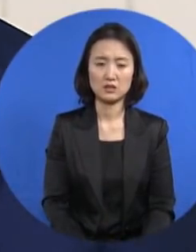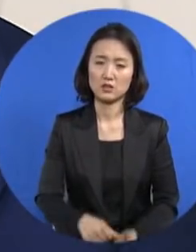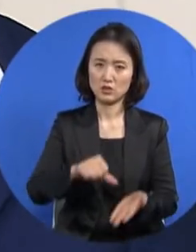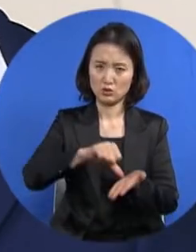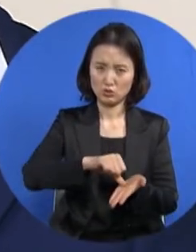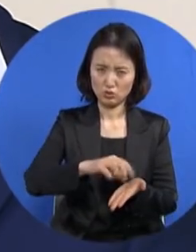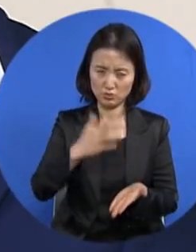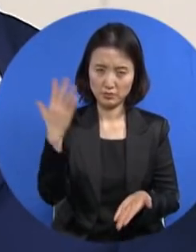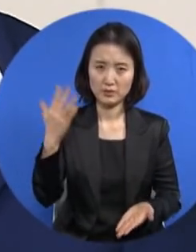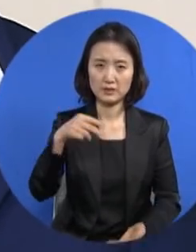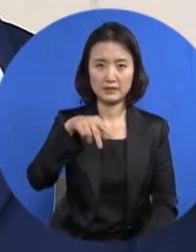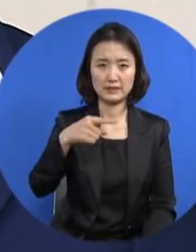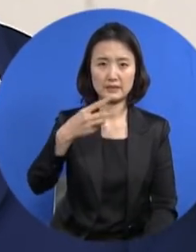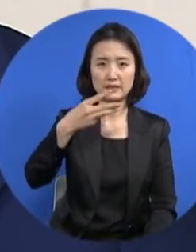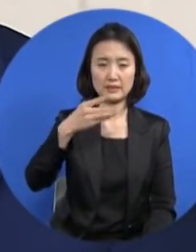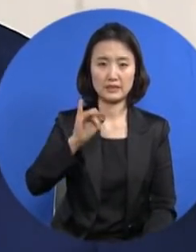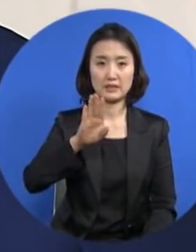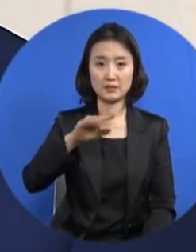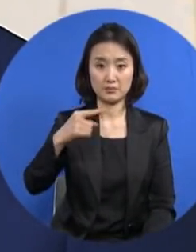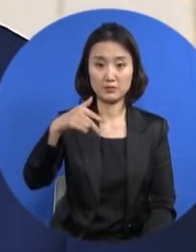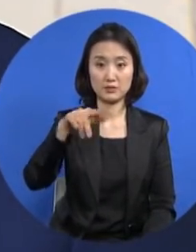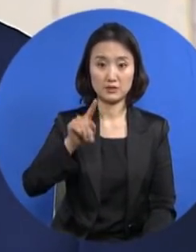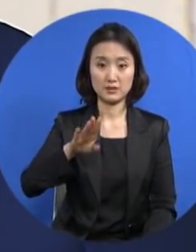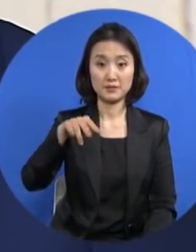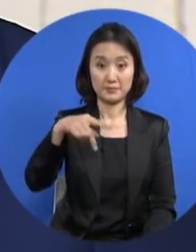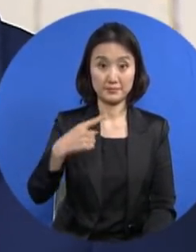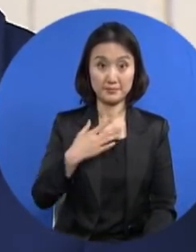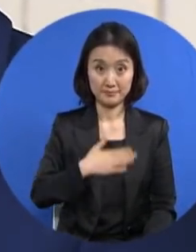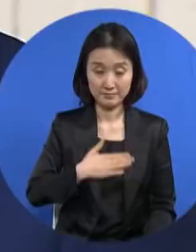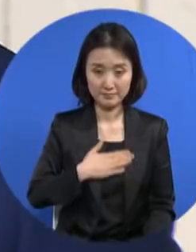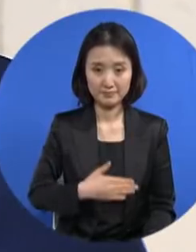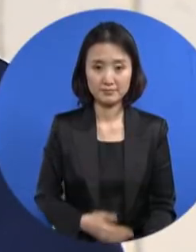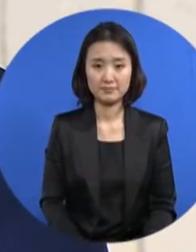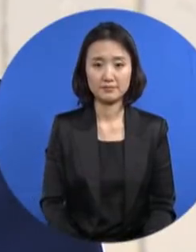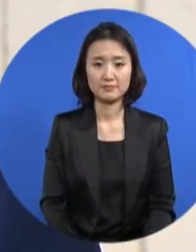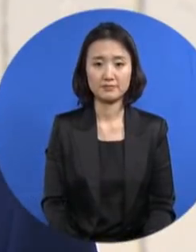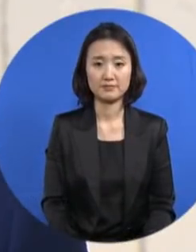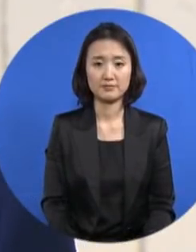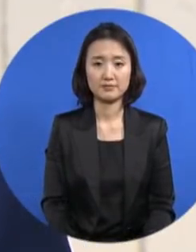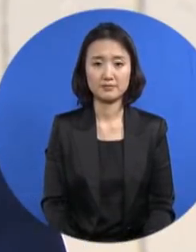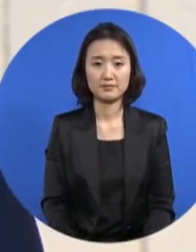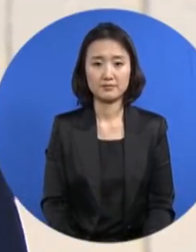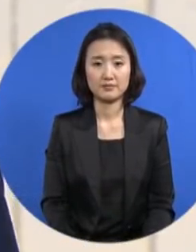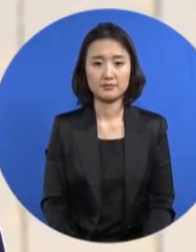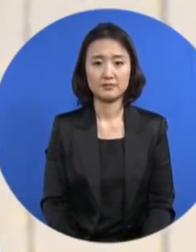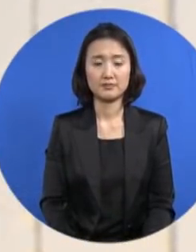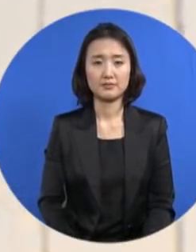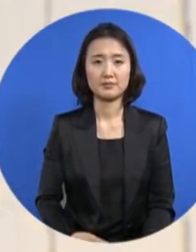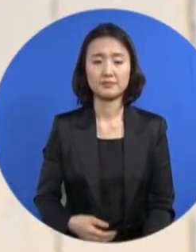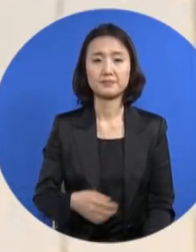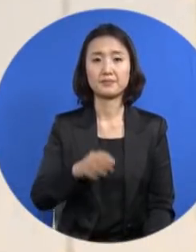유명한 스티브 잡스라는 분 혹시 알고 계세요? 네. 돌아가신 애플